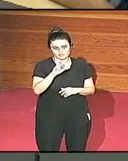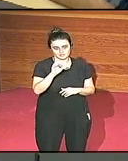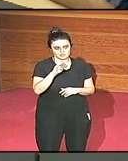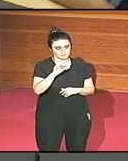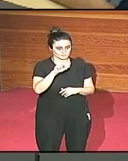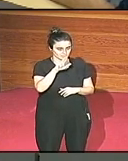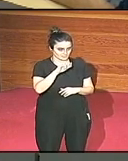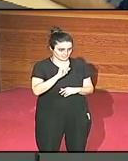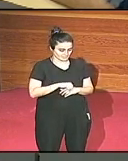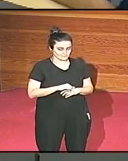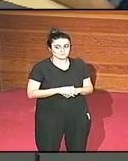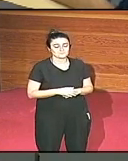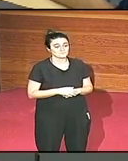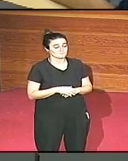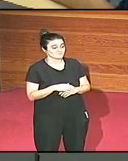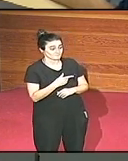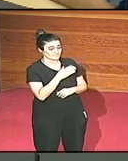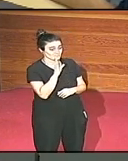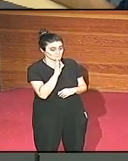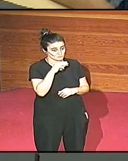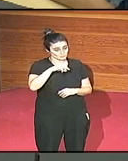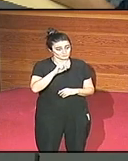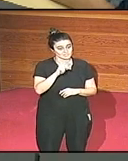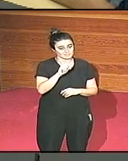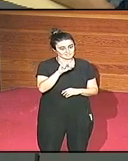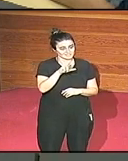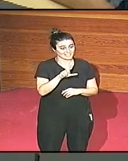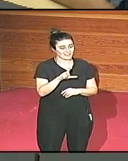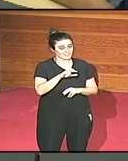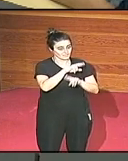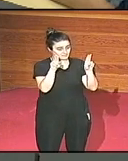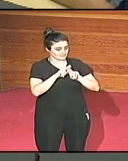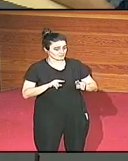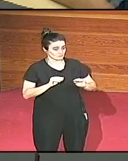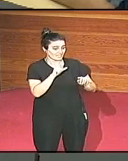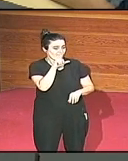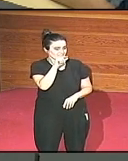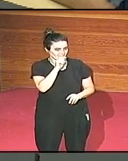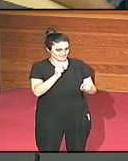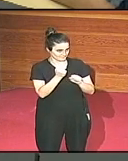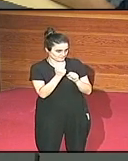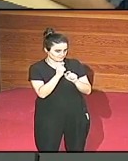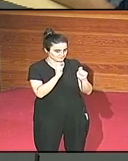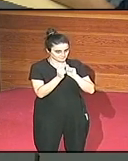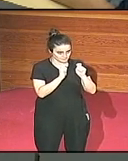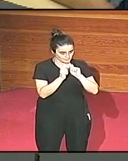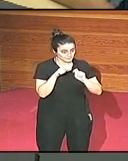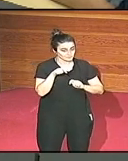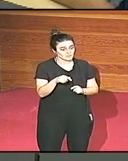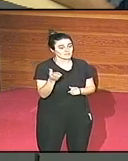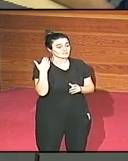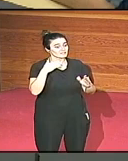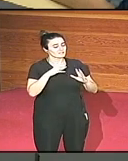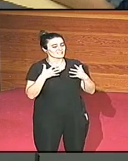Mikel, ETV-ko nazioarteko informazioaren arduraduna da. Erreportaria bokazioaz, Mikelek Balkanetako gerra gertutik